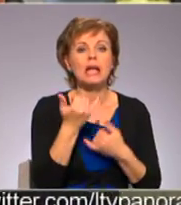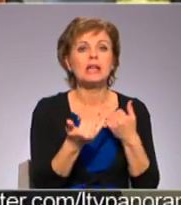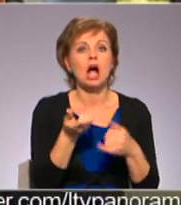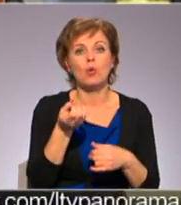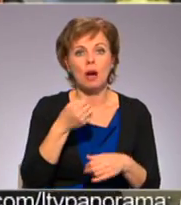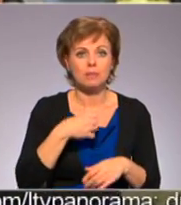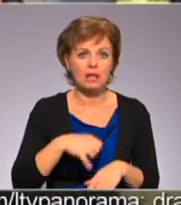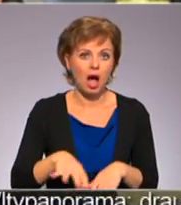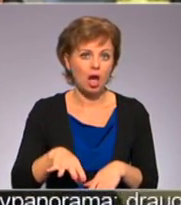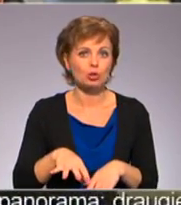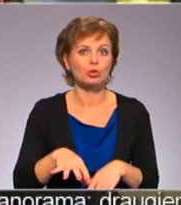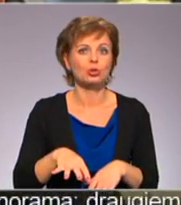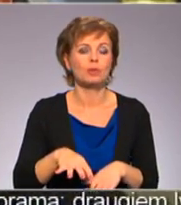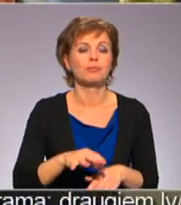tā kā.